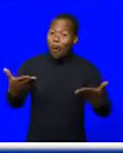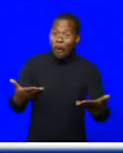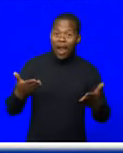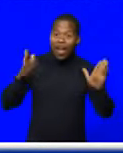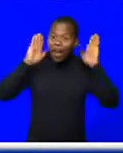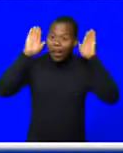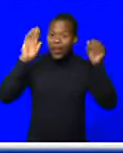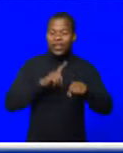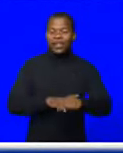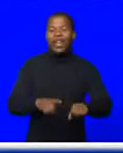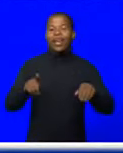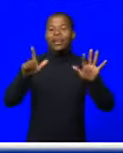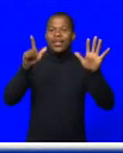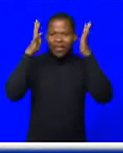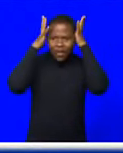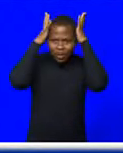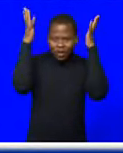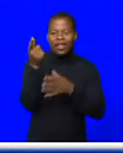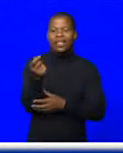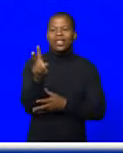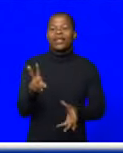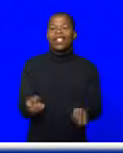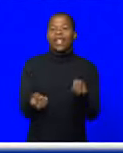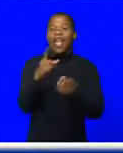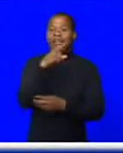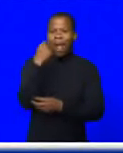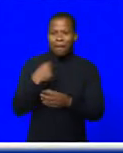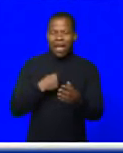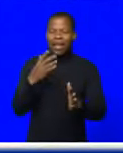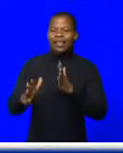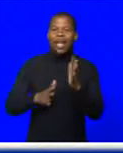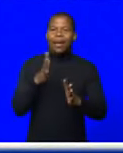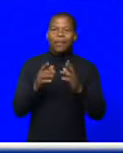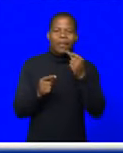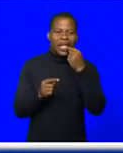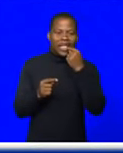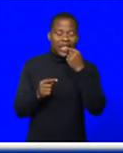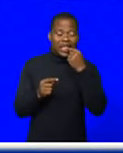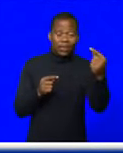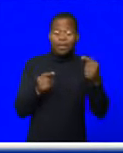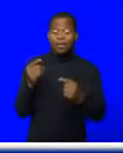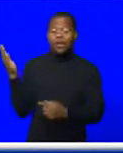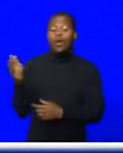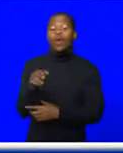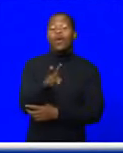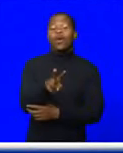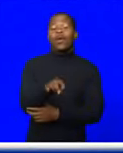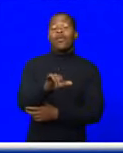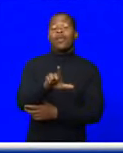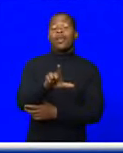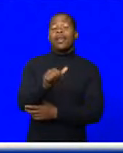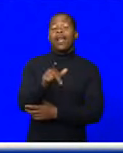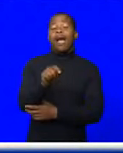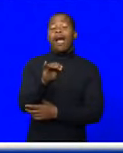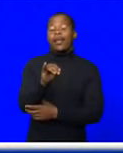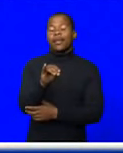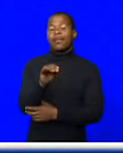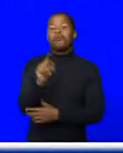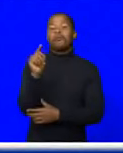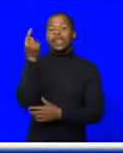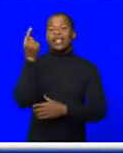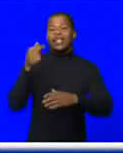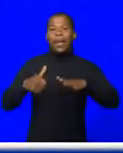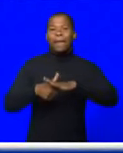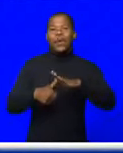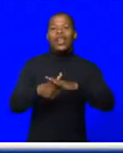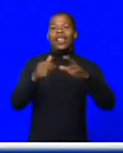Lishonile nina bakalazitse lishonile malangeni lamahle imukela na tindzaba tangensimbi yesikhombisa ntethwela ngumsakado wetithombe lohamba embili